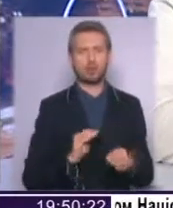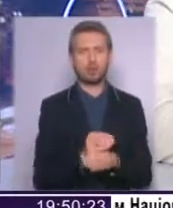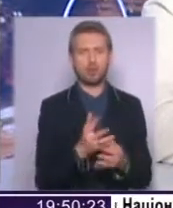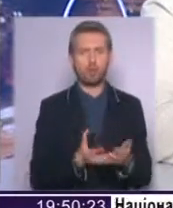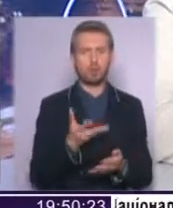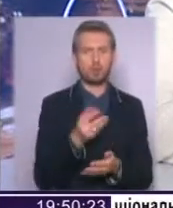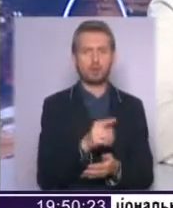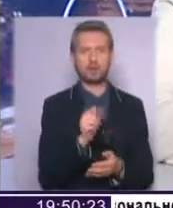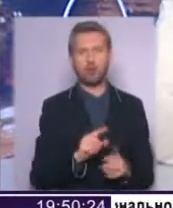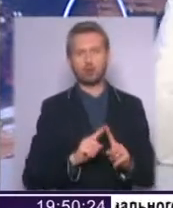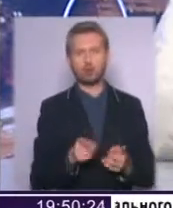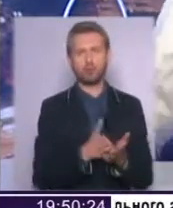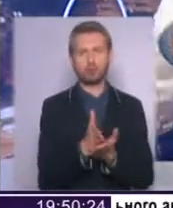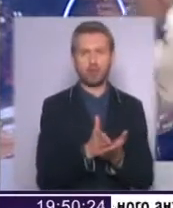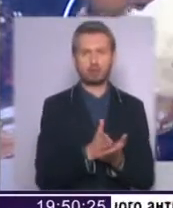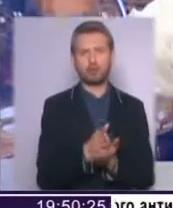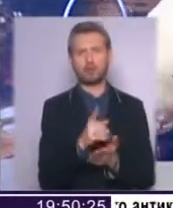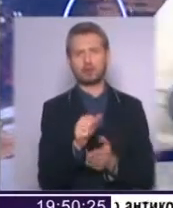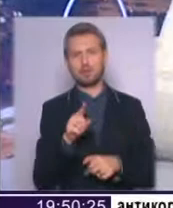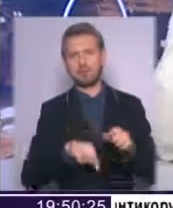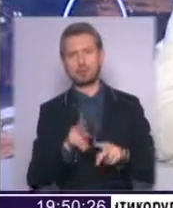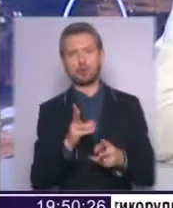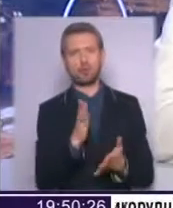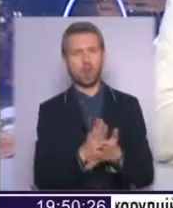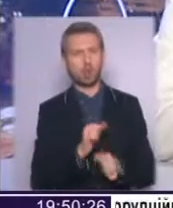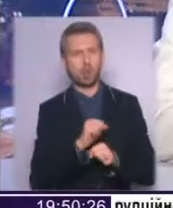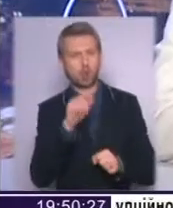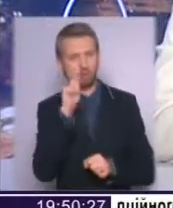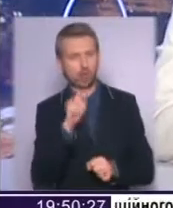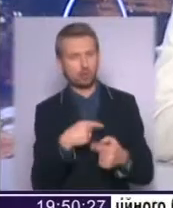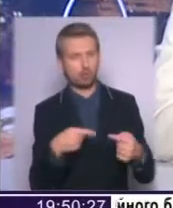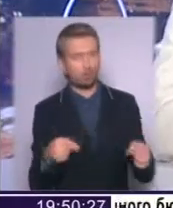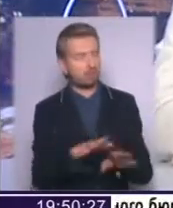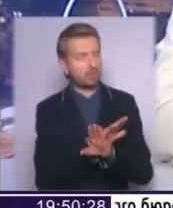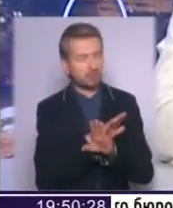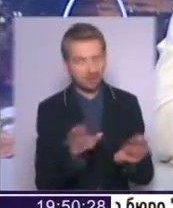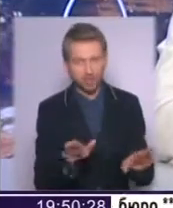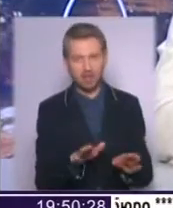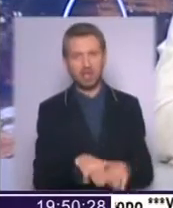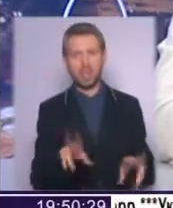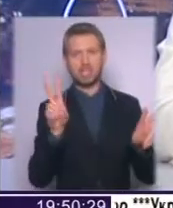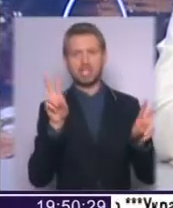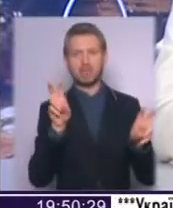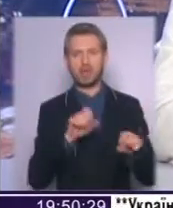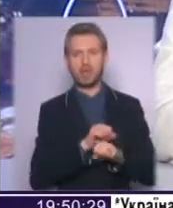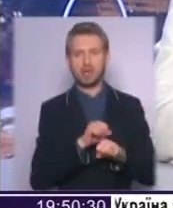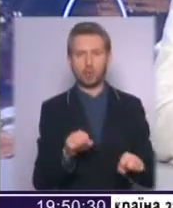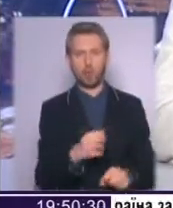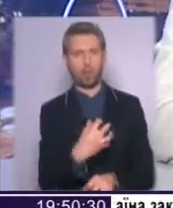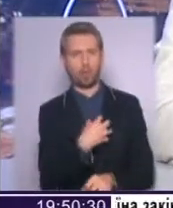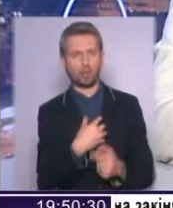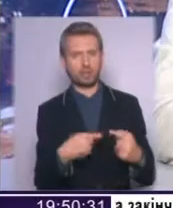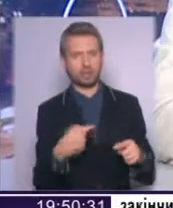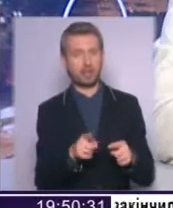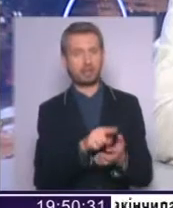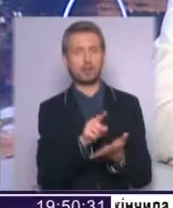особливі заслуги за батьківщиною, там хто має Героя України і так далі, і тому подібне. Ні. Звання, герой, орден і так далі – це має